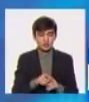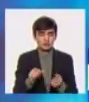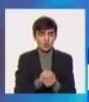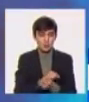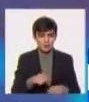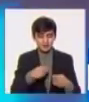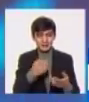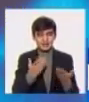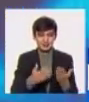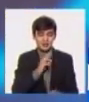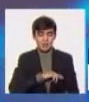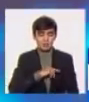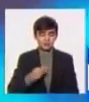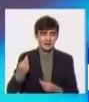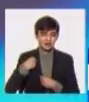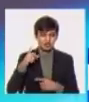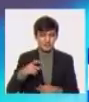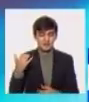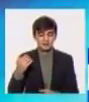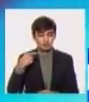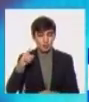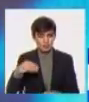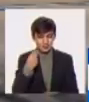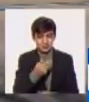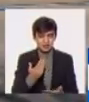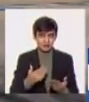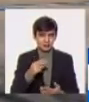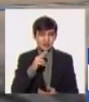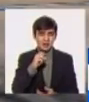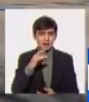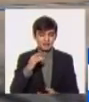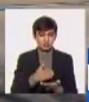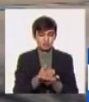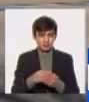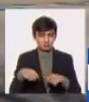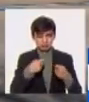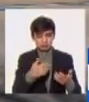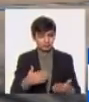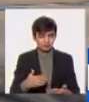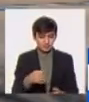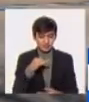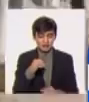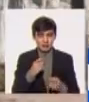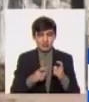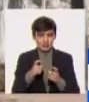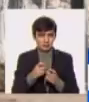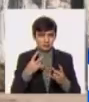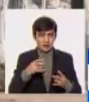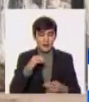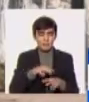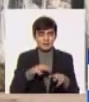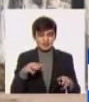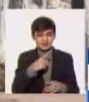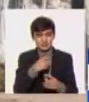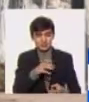предоставить номер телефона работодателя или кадровой службы. Министр обратил внимание, что при отсутствии справки с